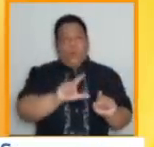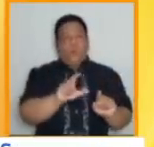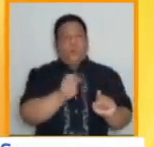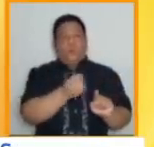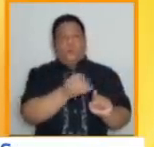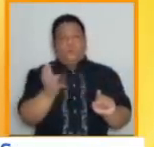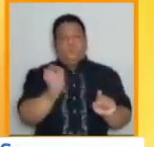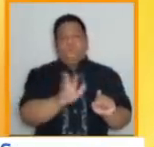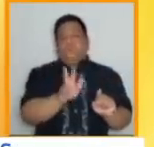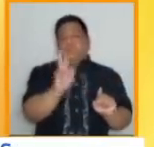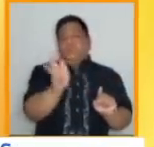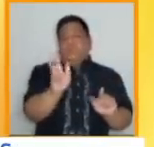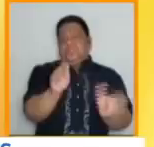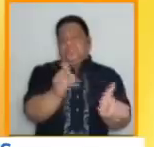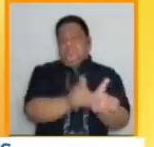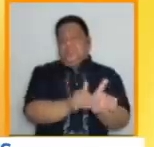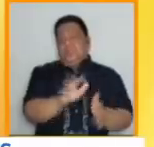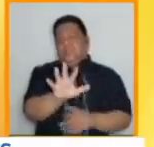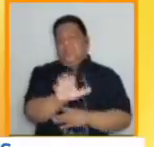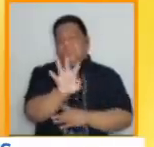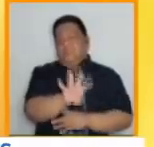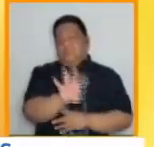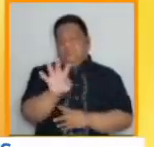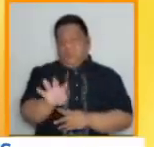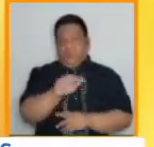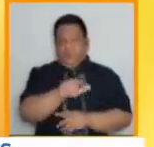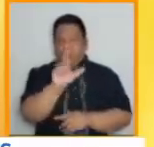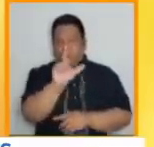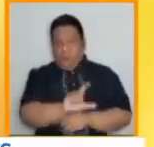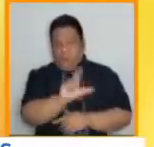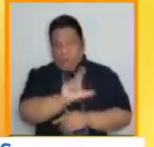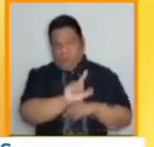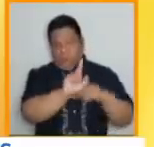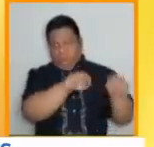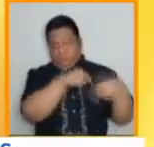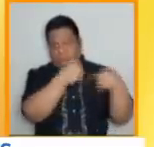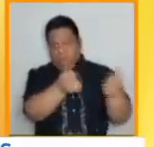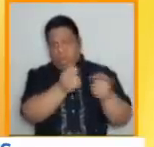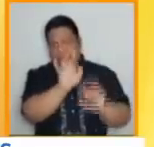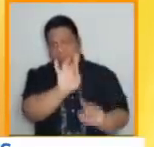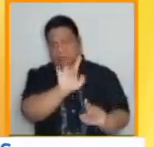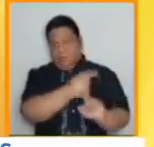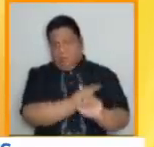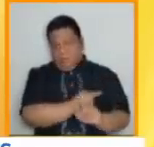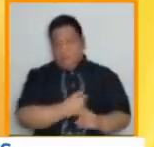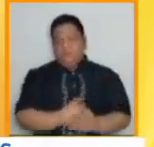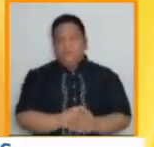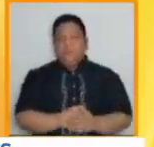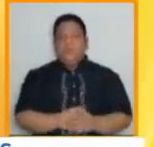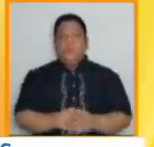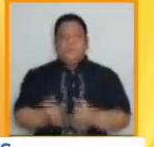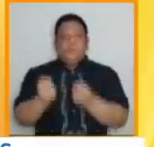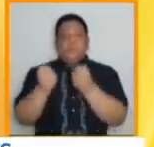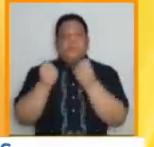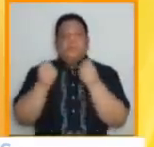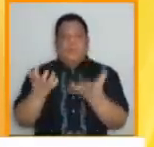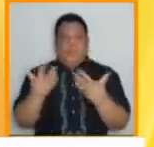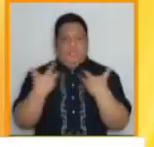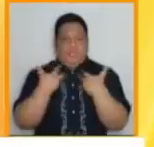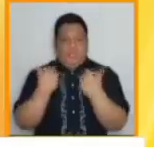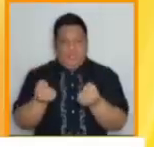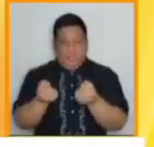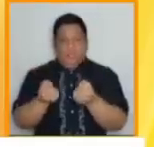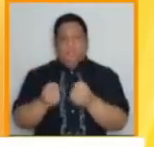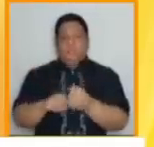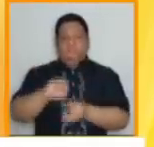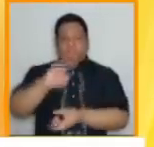30,544 na pinakamababa rin sa loob ng mahigit 8 buwan. Mas marami rin ang naitalang gumaling na nasa halos